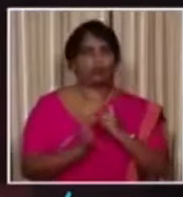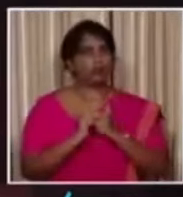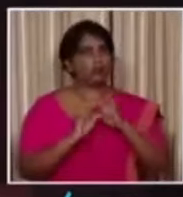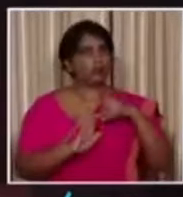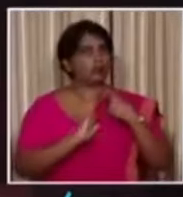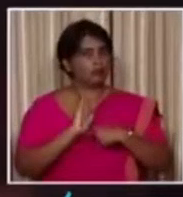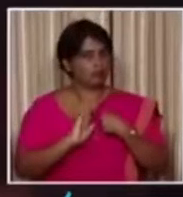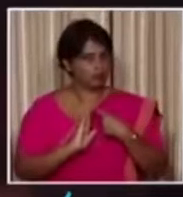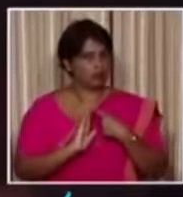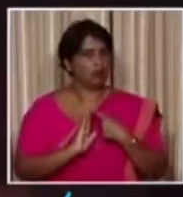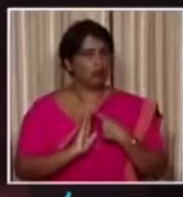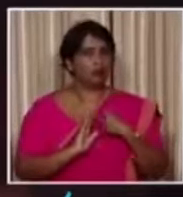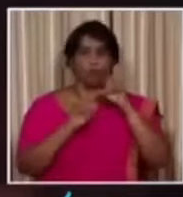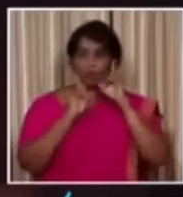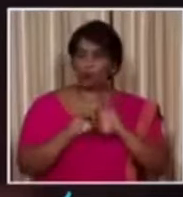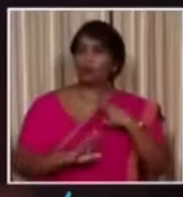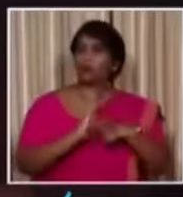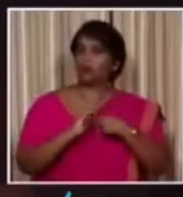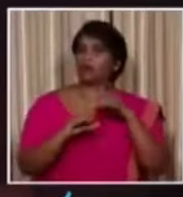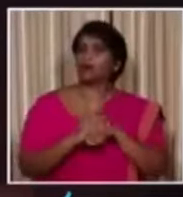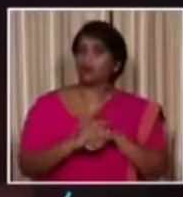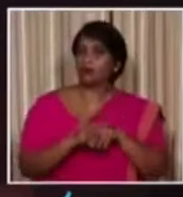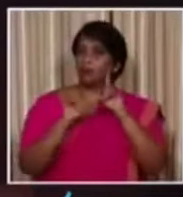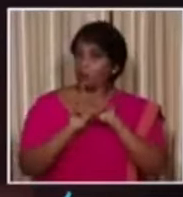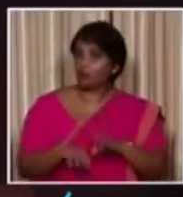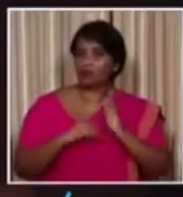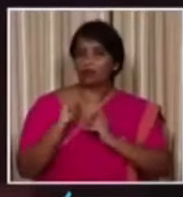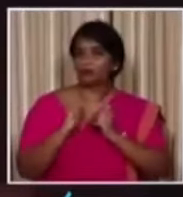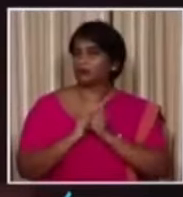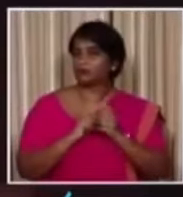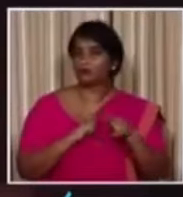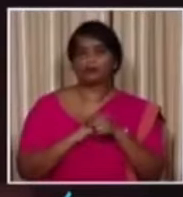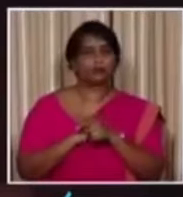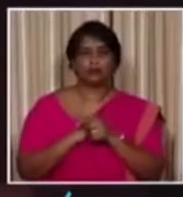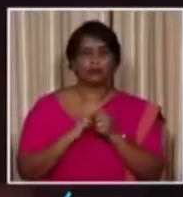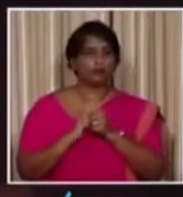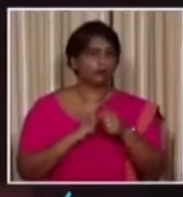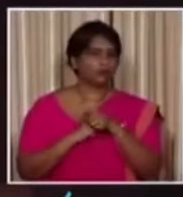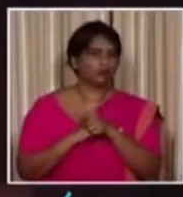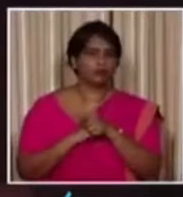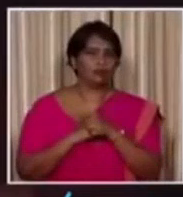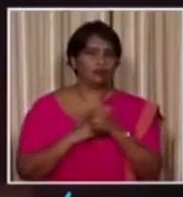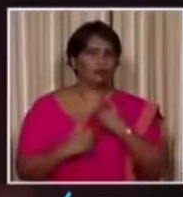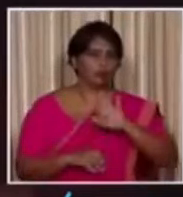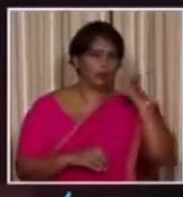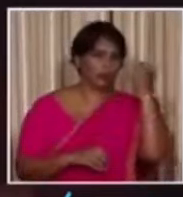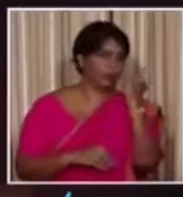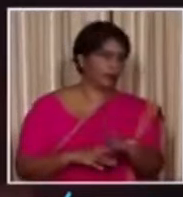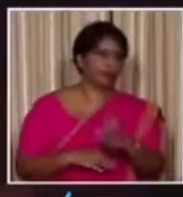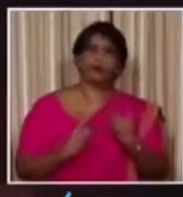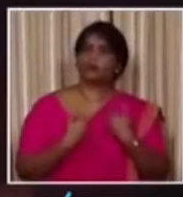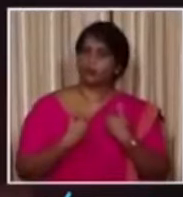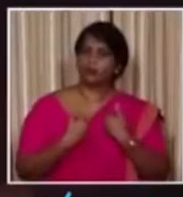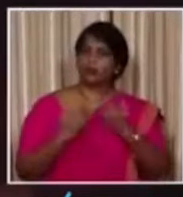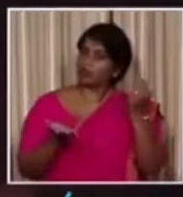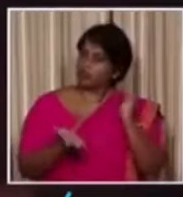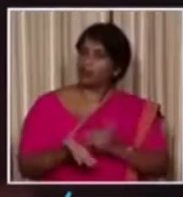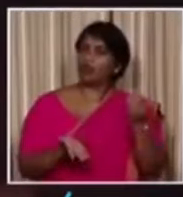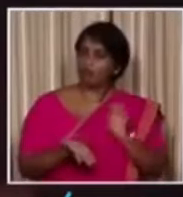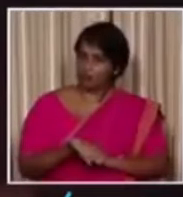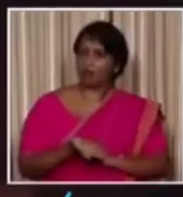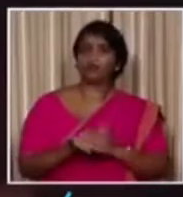අසහනයට පත් වෙලා සිටින රටක්, මෙවන් රටක් තුළ මේ වගේ ක්‍රියාදාමයක් ක්‍රියාත්මක කිරීම අපි තරේ හෙලා දකිනවා නැවත